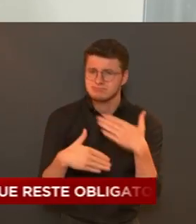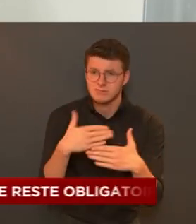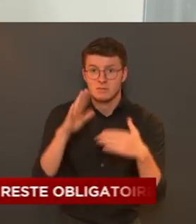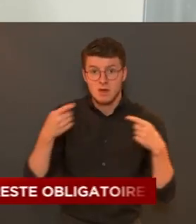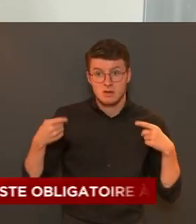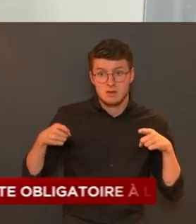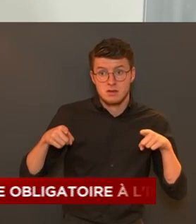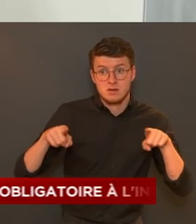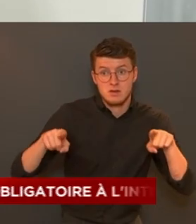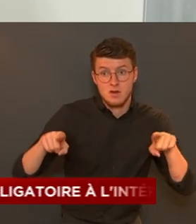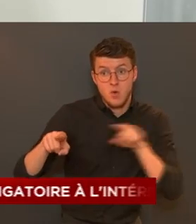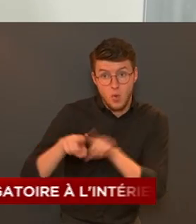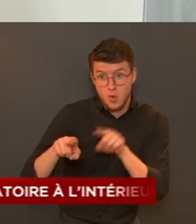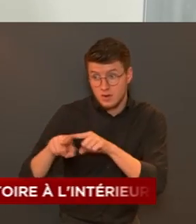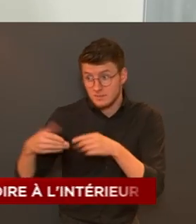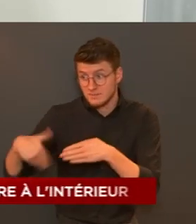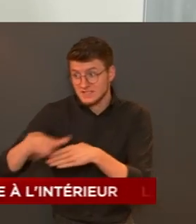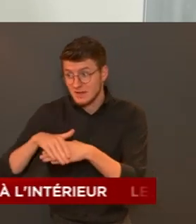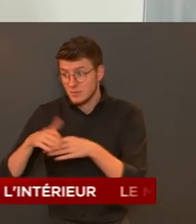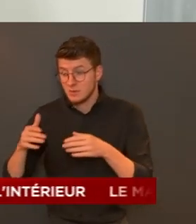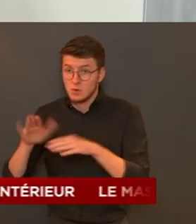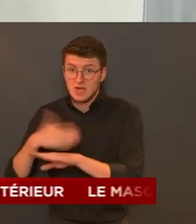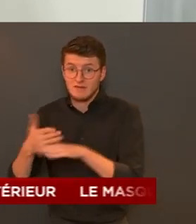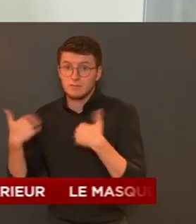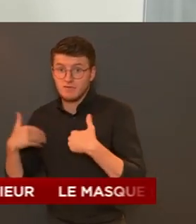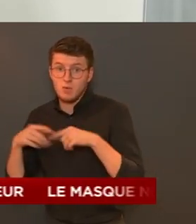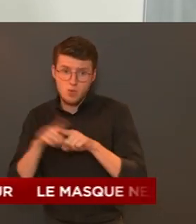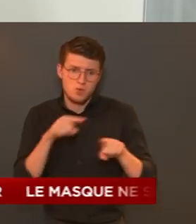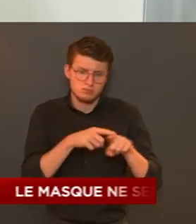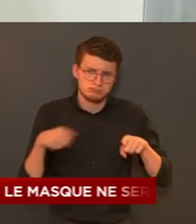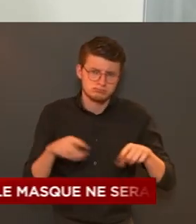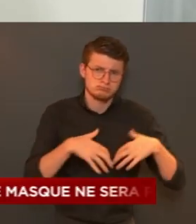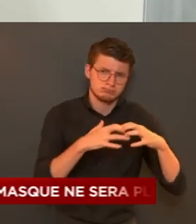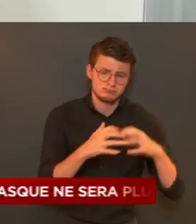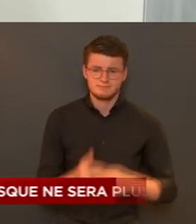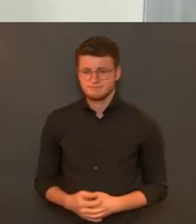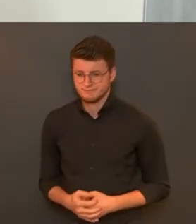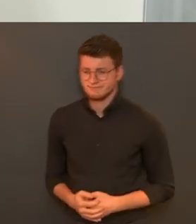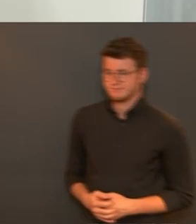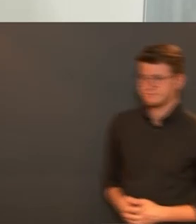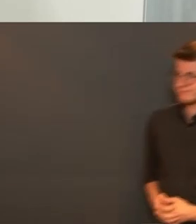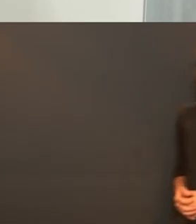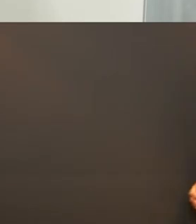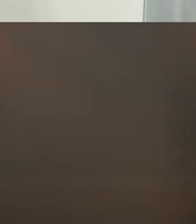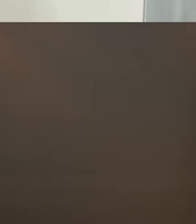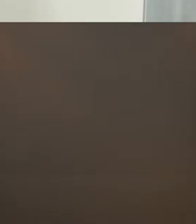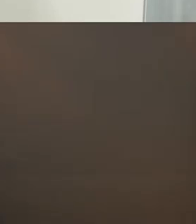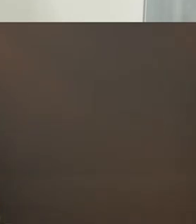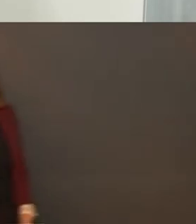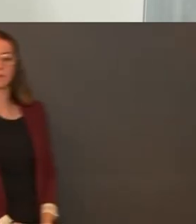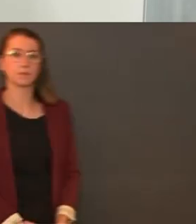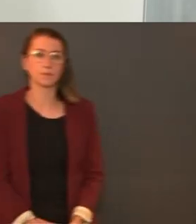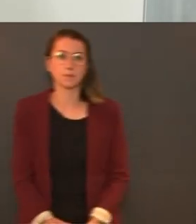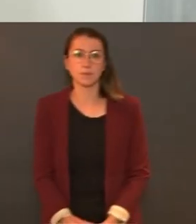pandémie, tout en respectant, bien entendu, la situation sanitaire du pays. Un baromètre de